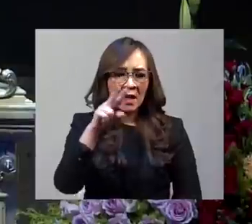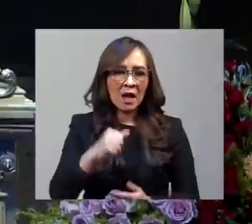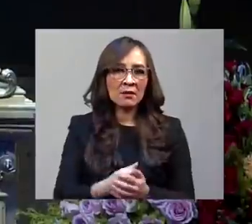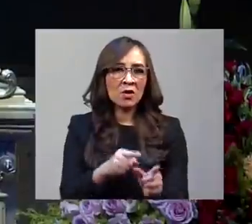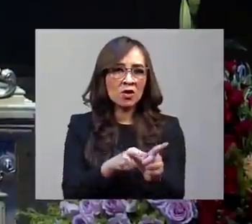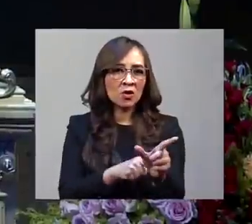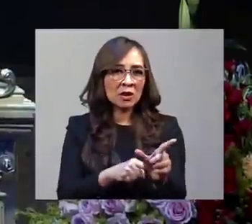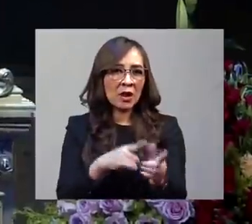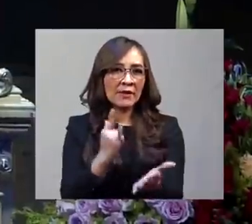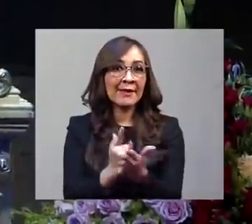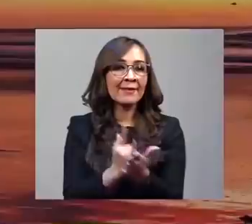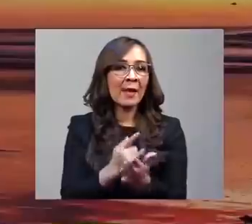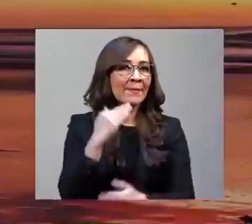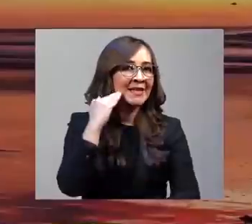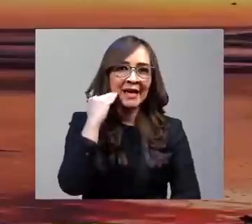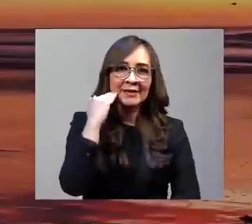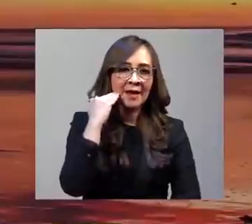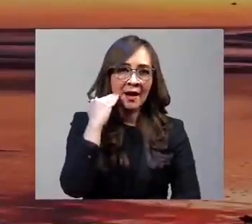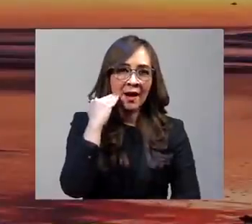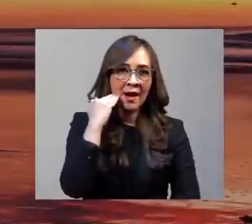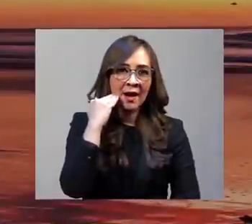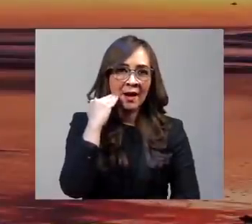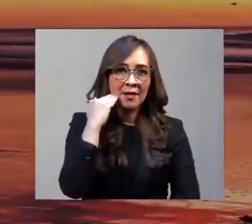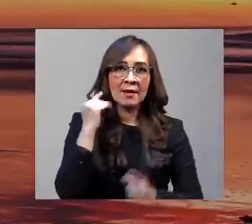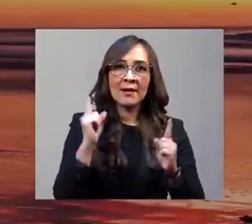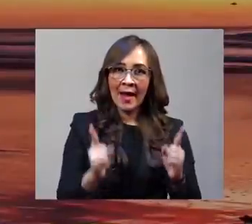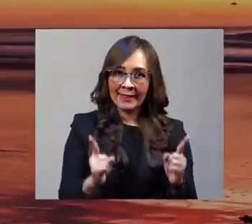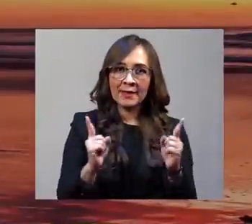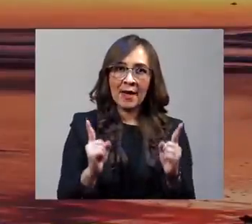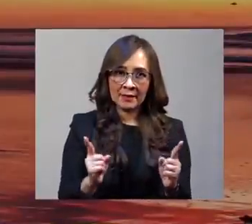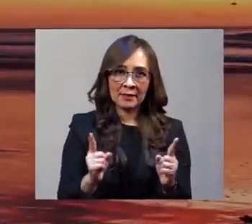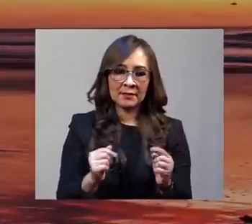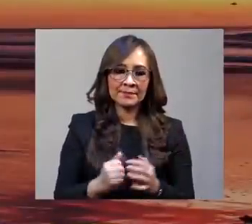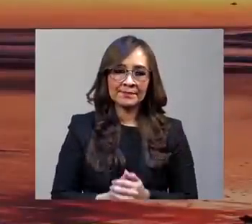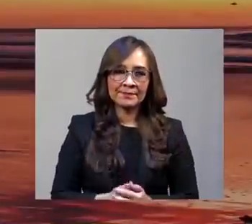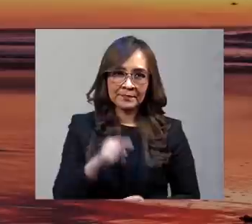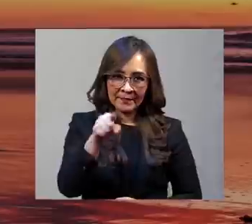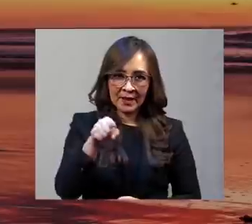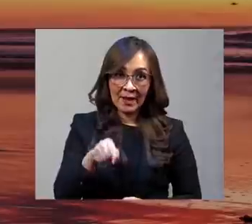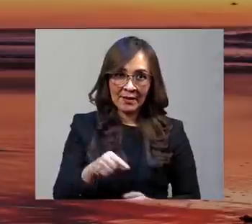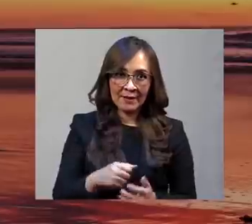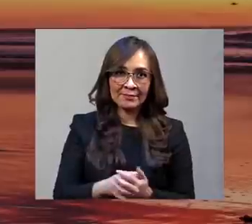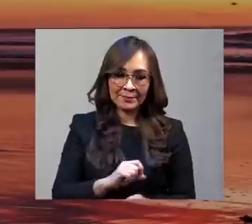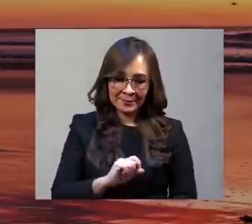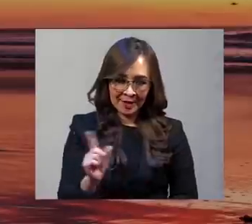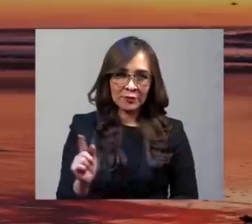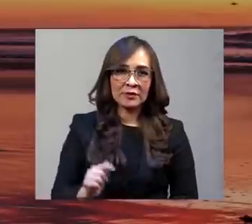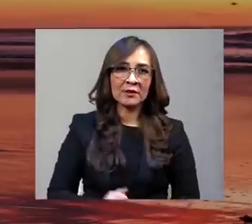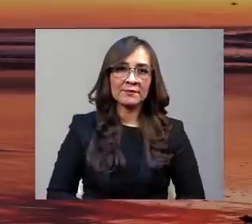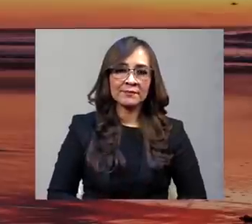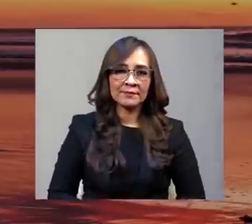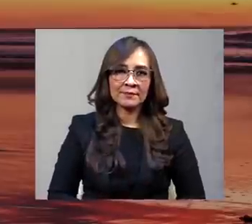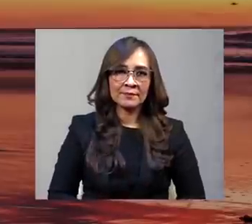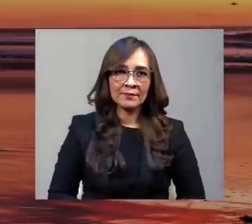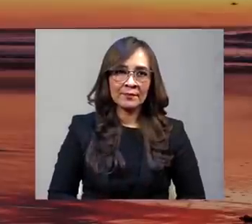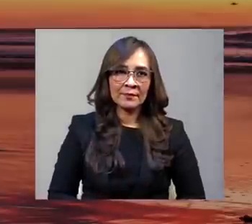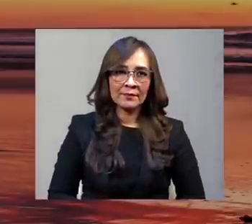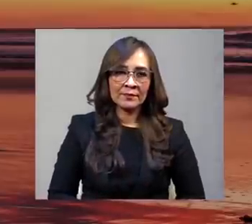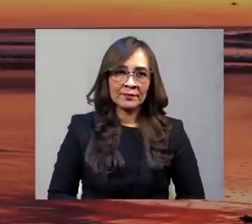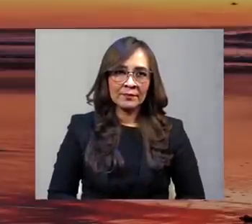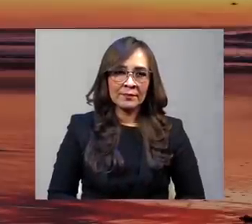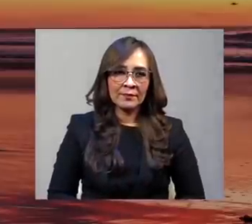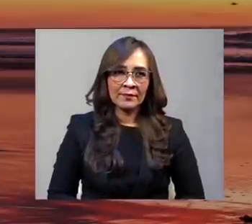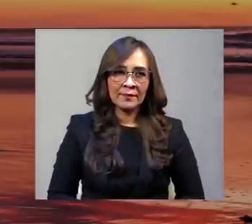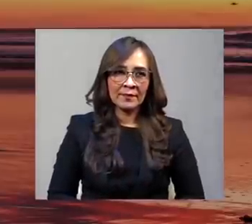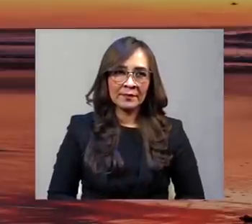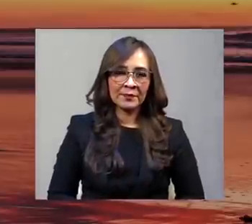Yosafat sangat waspada, Yosafat sangat berhati-hati. Ayat selanjutnya, klik. Ini daftar